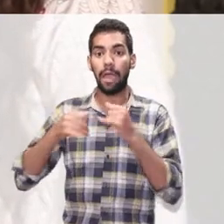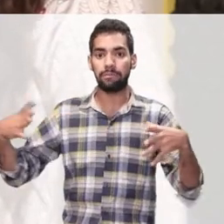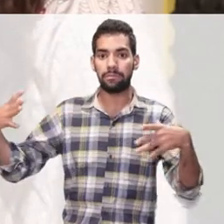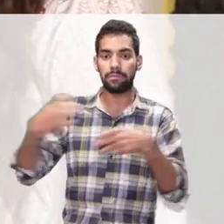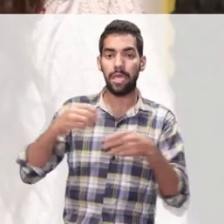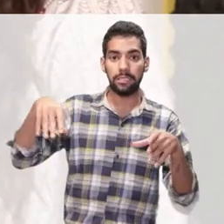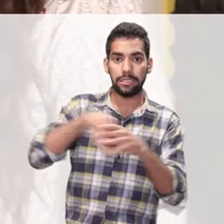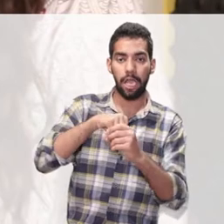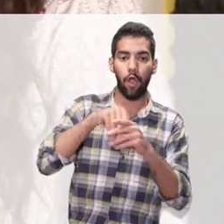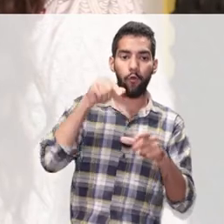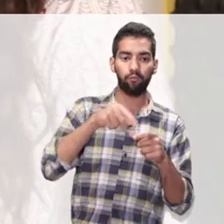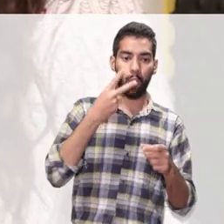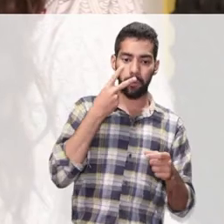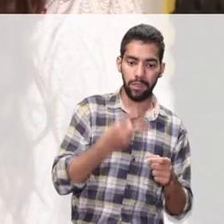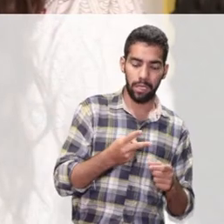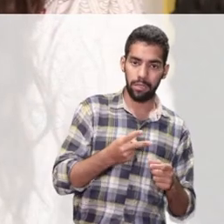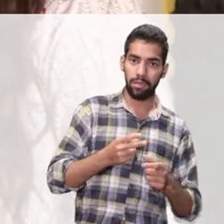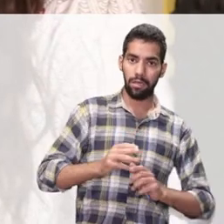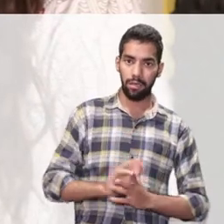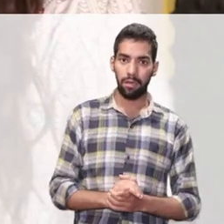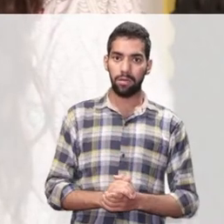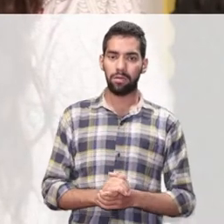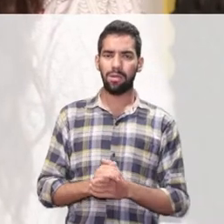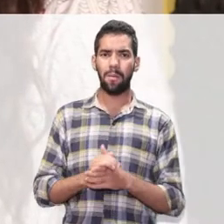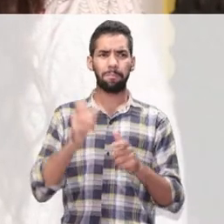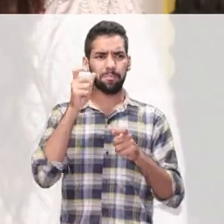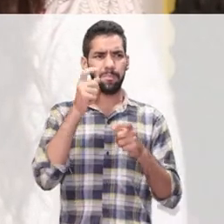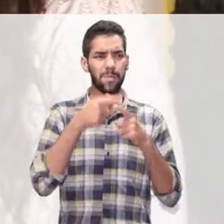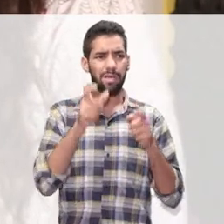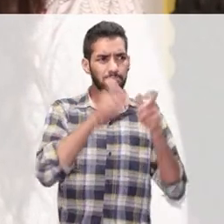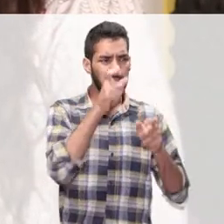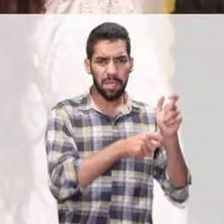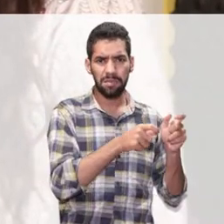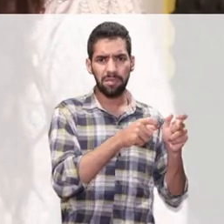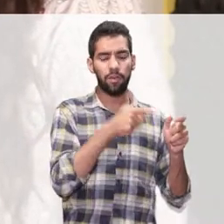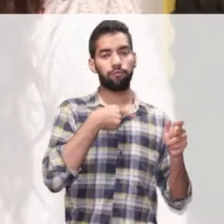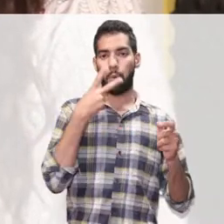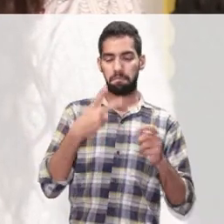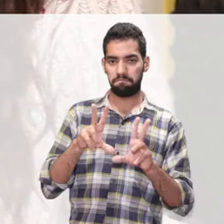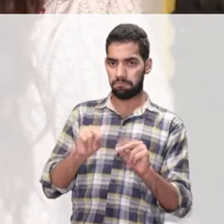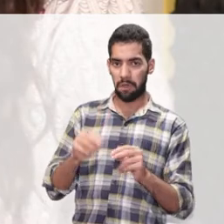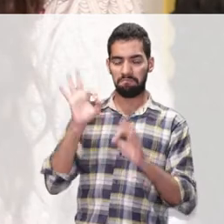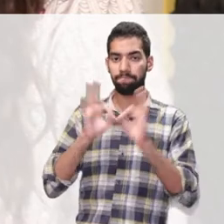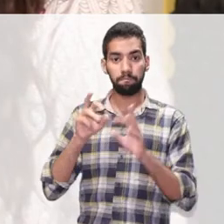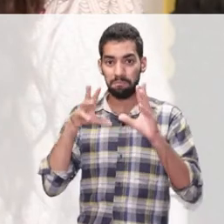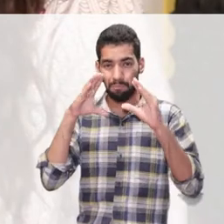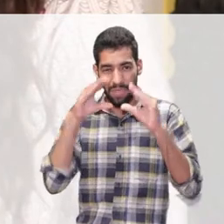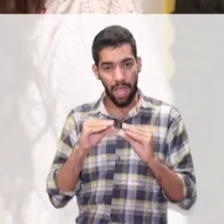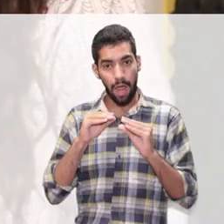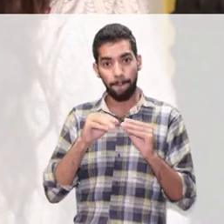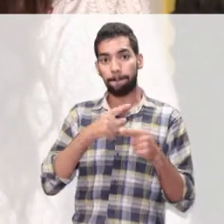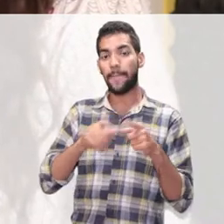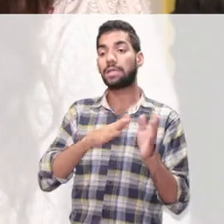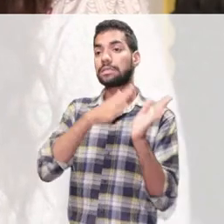र कंसर्न फॉर थे और राधे मां को यह नहीं नजर आता है कि